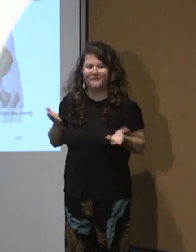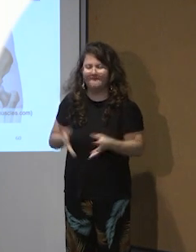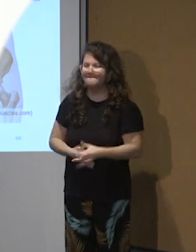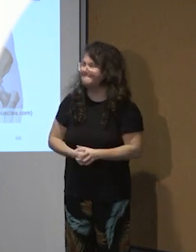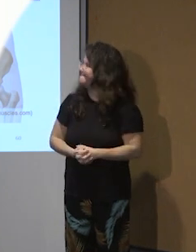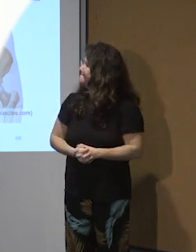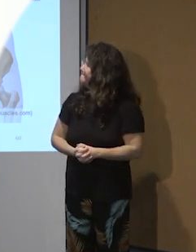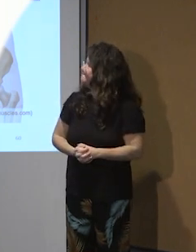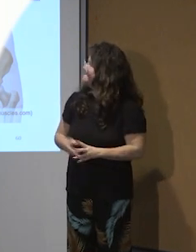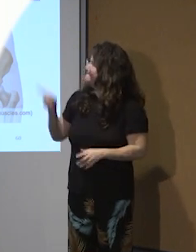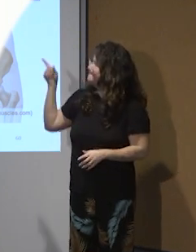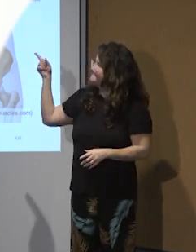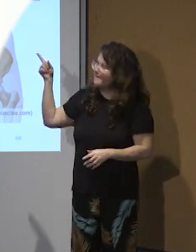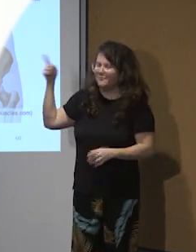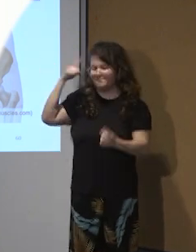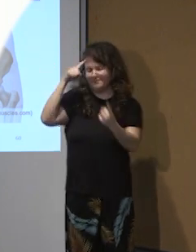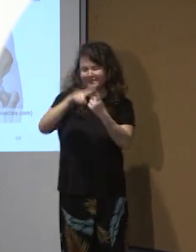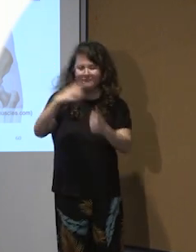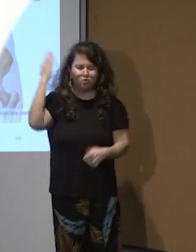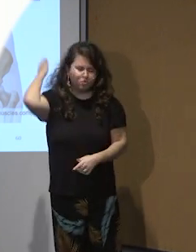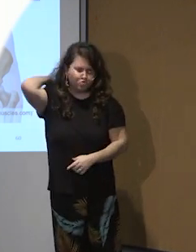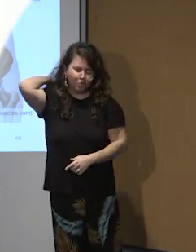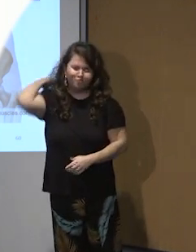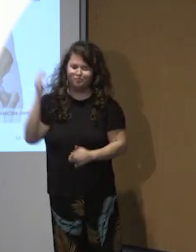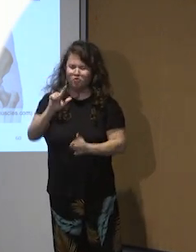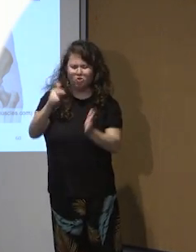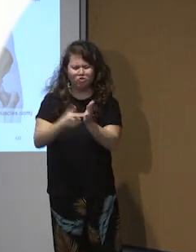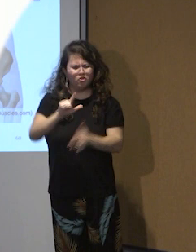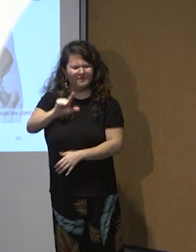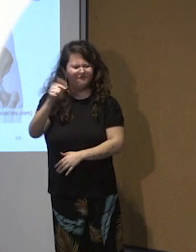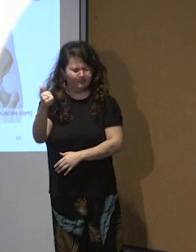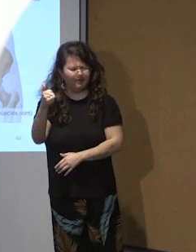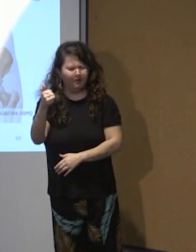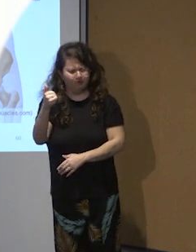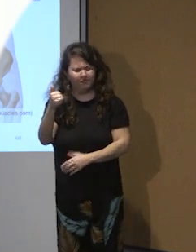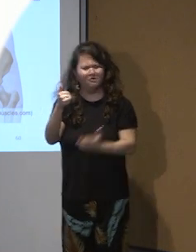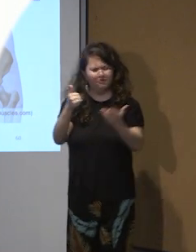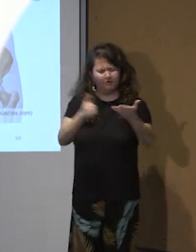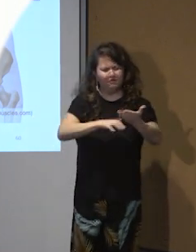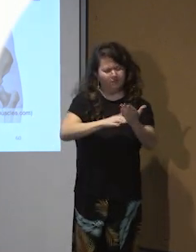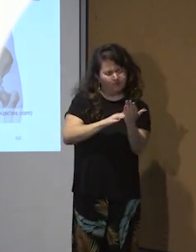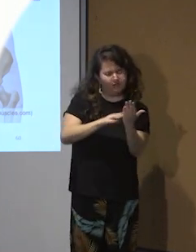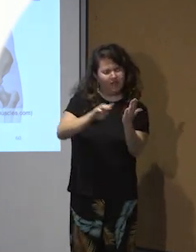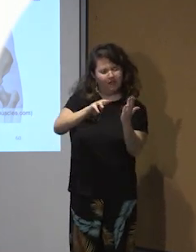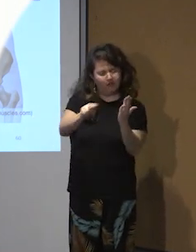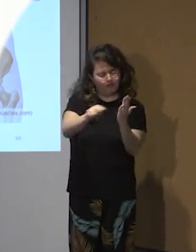au niveau du dos, on a eu en 2021 une revue de la littérature. Alors, une revue de la